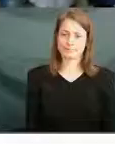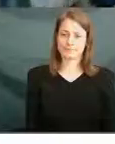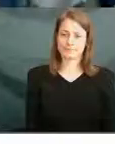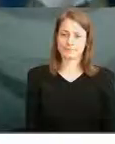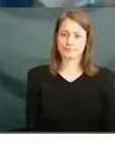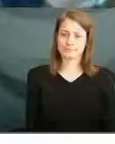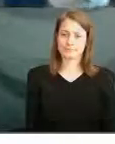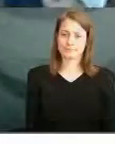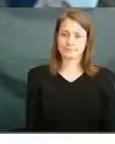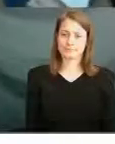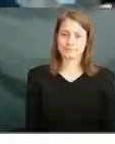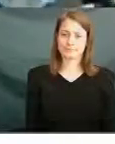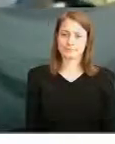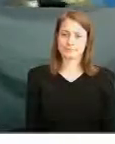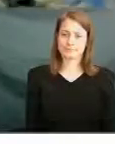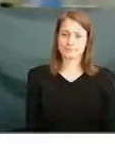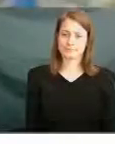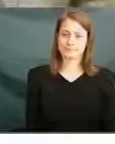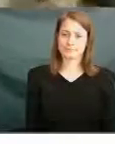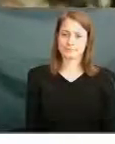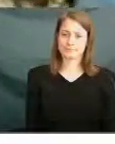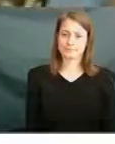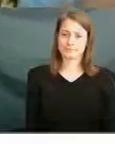gjøre da? Opp med en hånd.